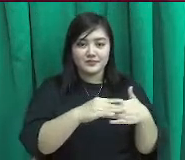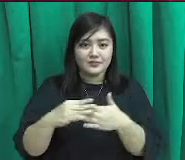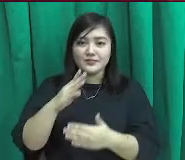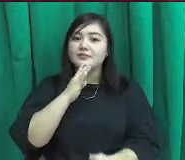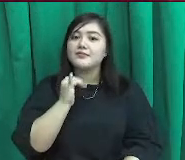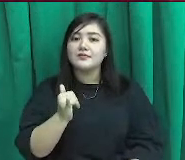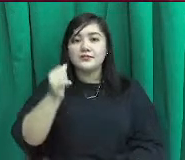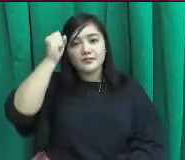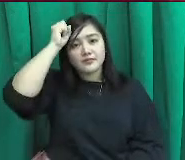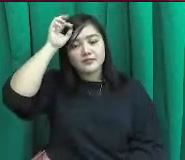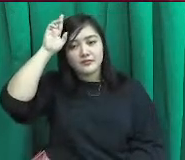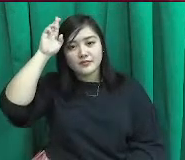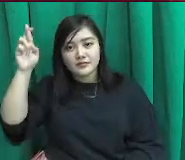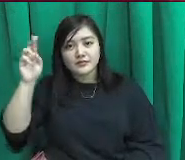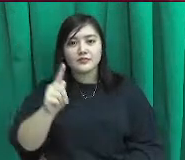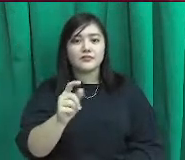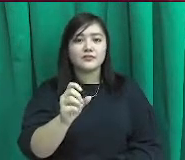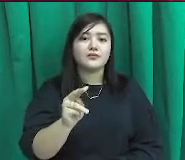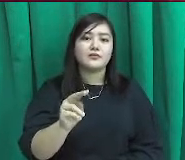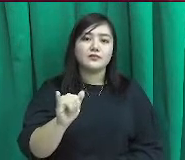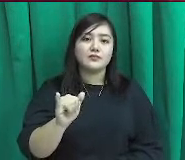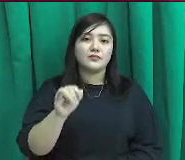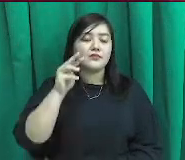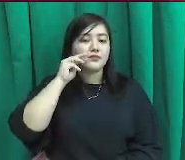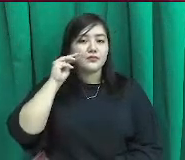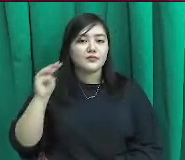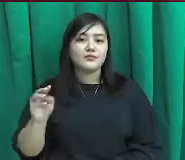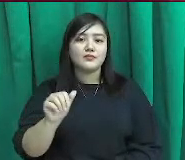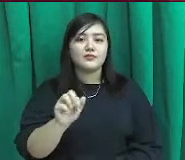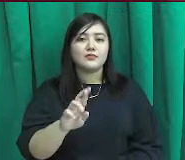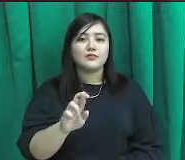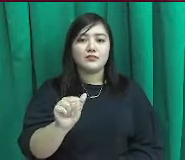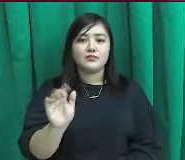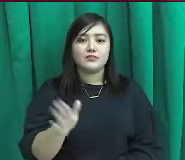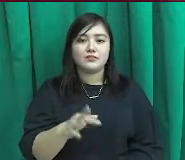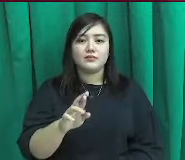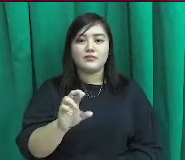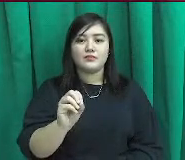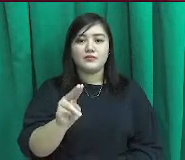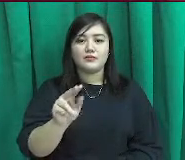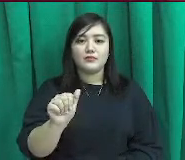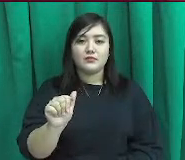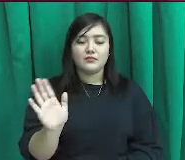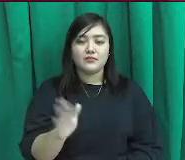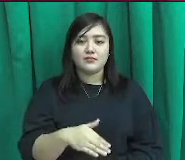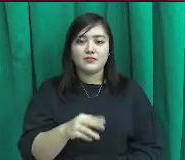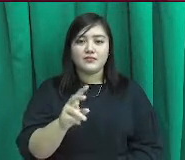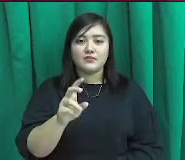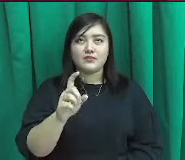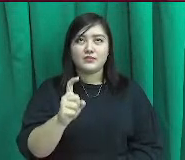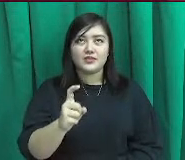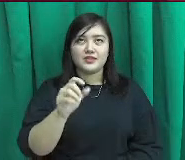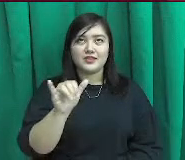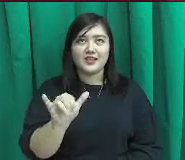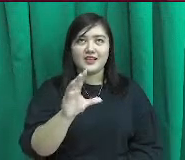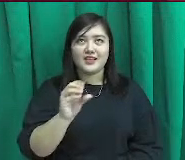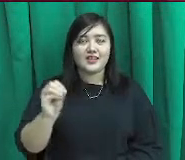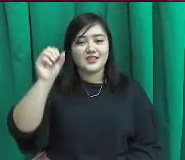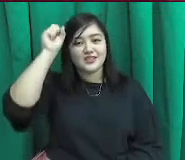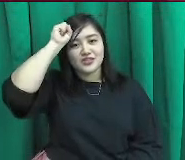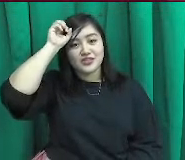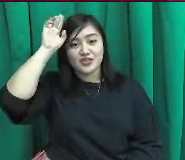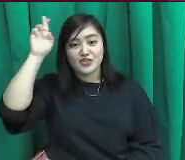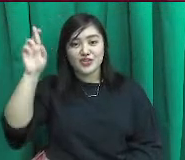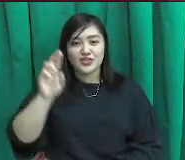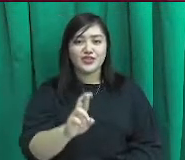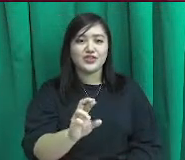Tony, Ma'am Marona, Ma'am Ara, Ma'am Cyril, and Sir Roy Vincent Trinidad. Alright? And of course, if you want to have